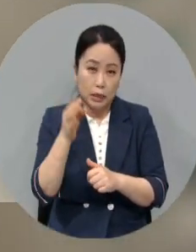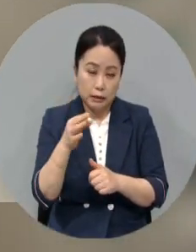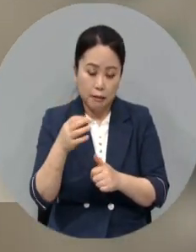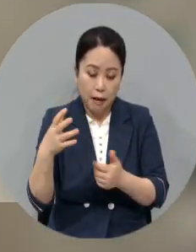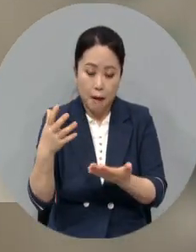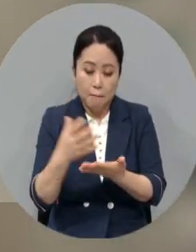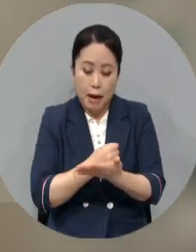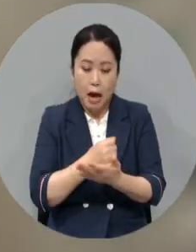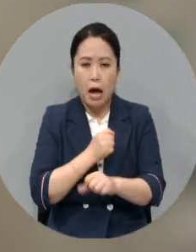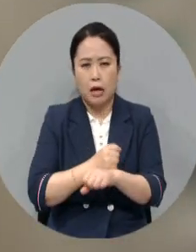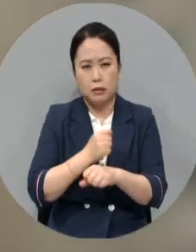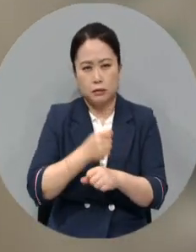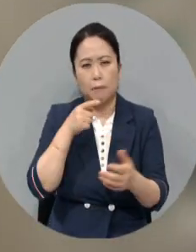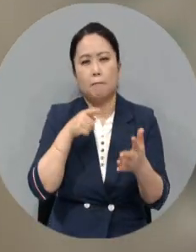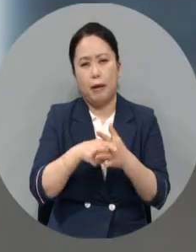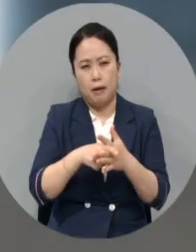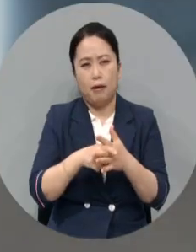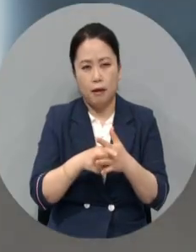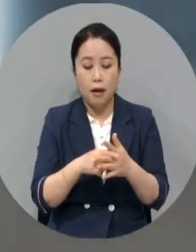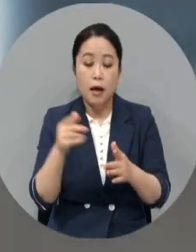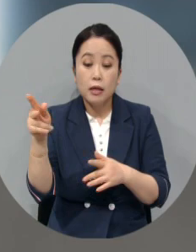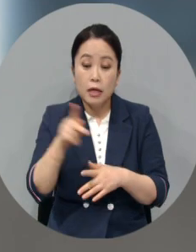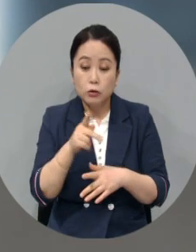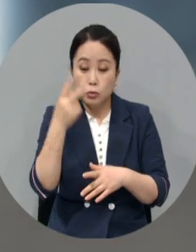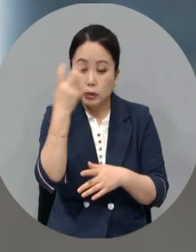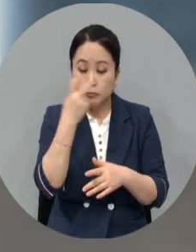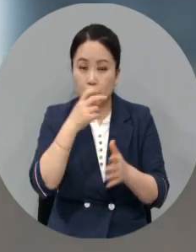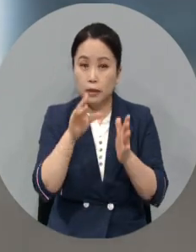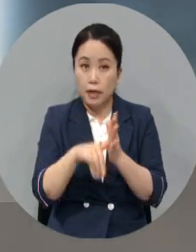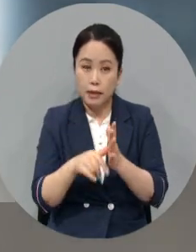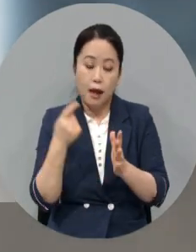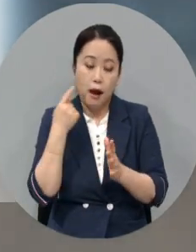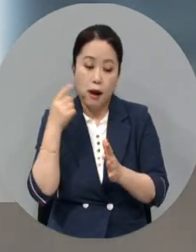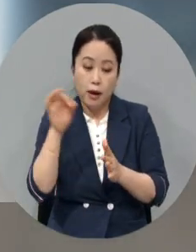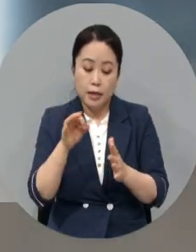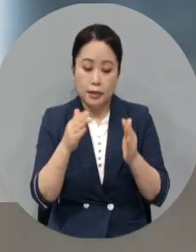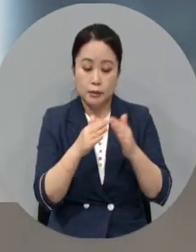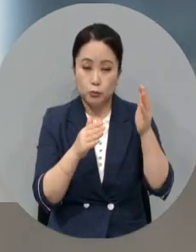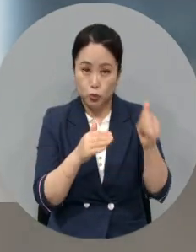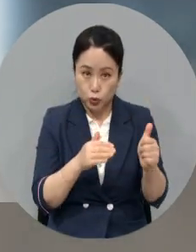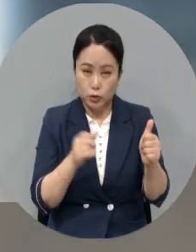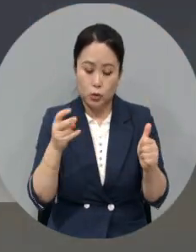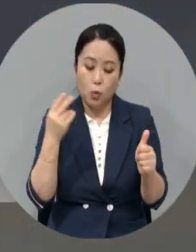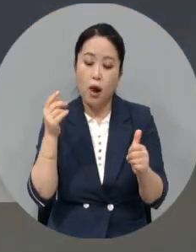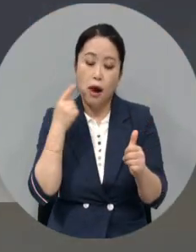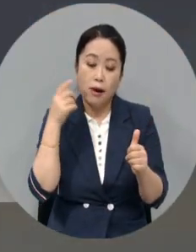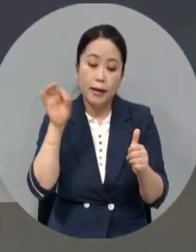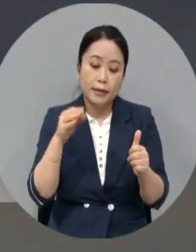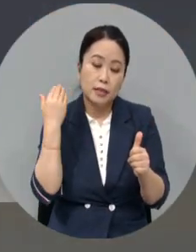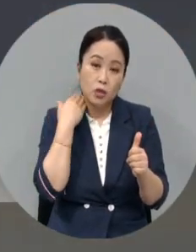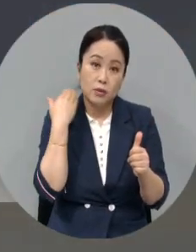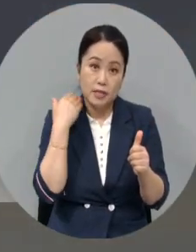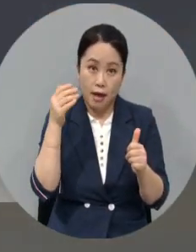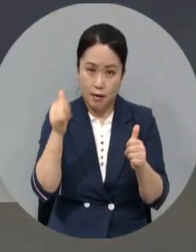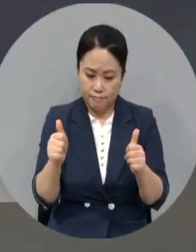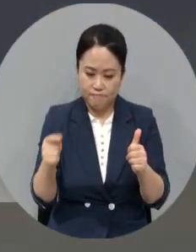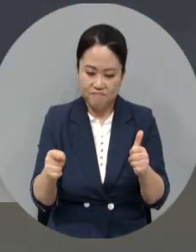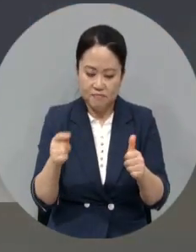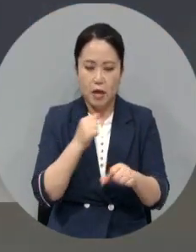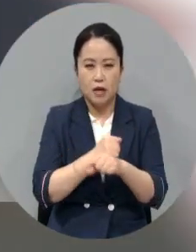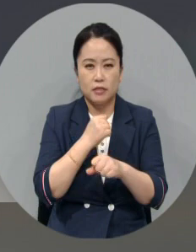조직도 적발됐습니다. 대출 심사에는 가짜 임대인, 가짜 임차인이 기재된 위조 서류를